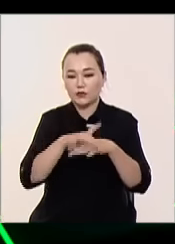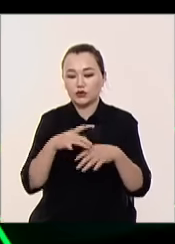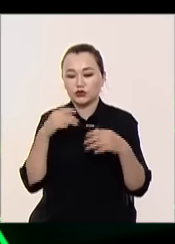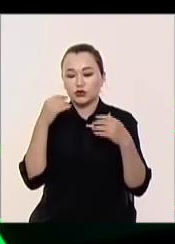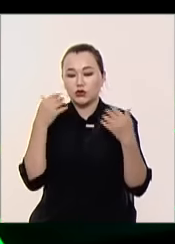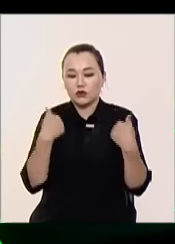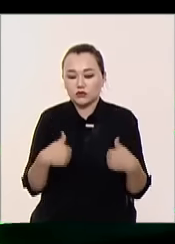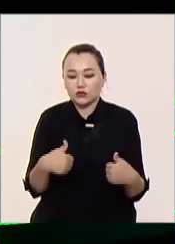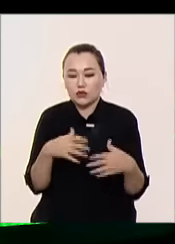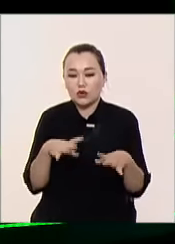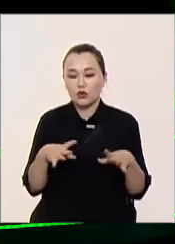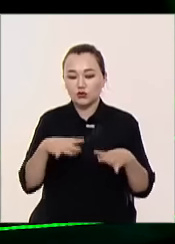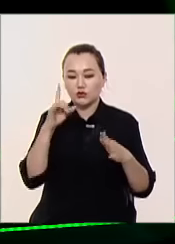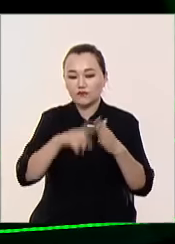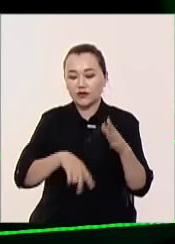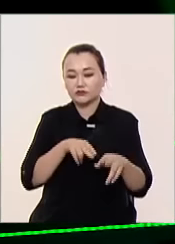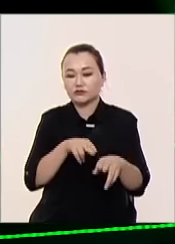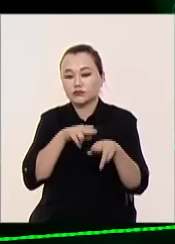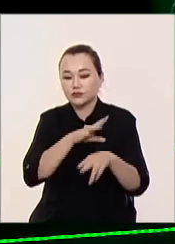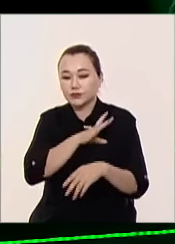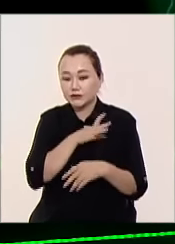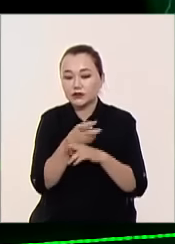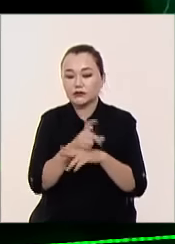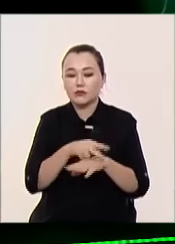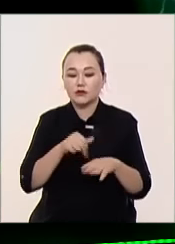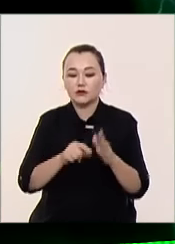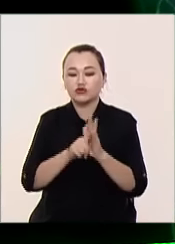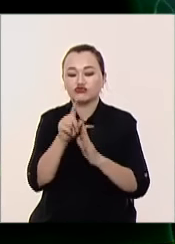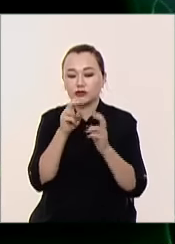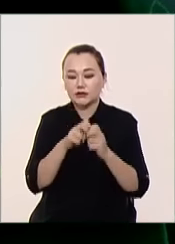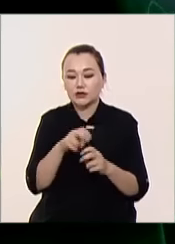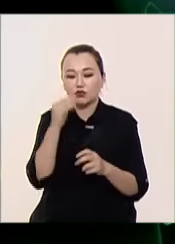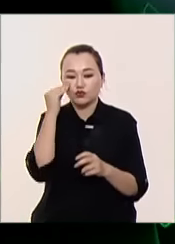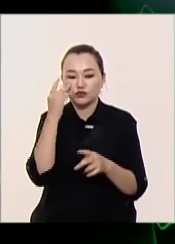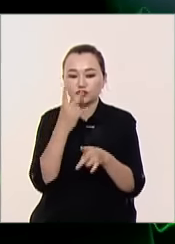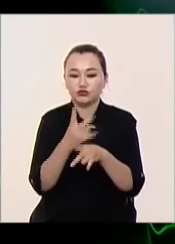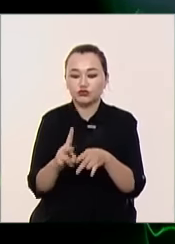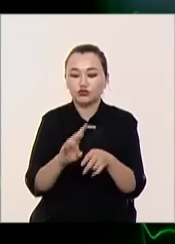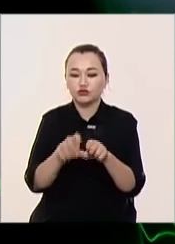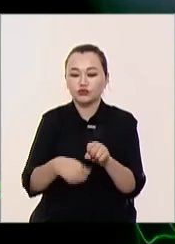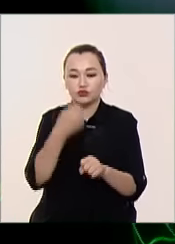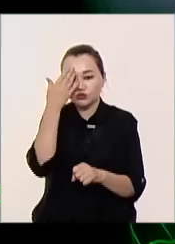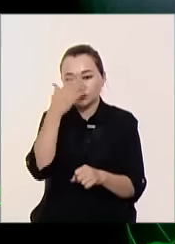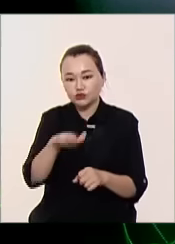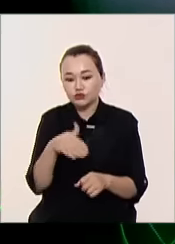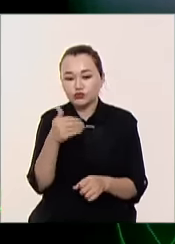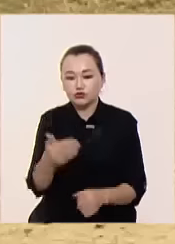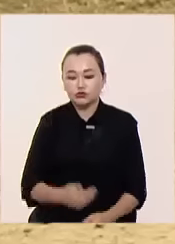лошади. Владелец уверен, животное застрелили. В полиции начали расследование по статье «Умышленное уничтожение чужого